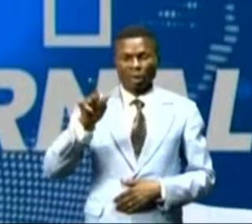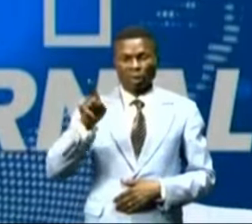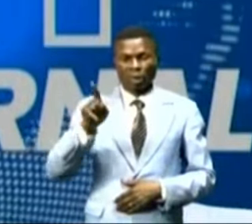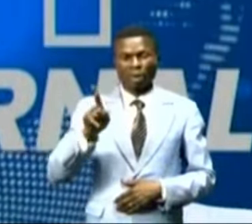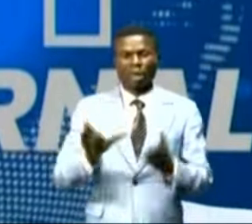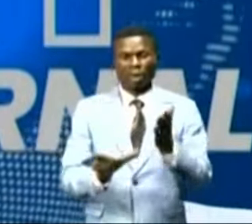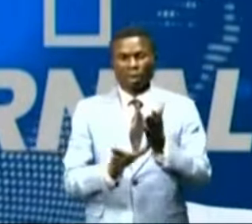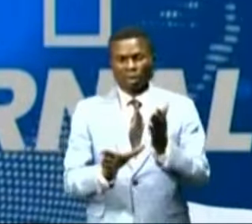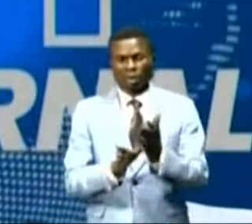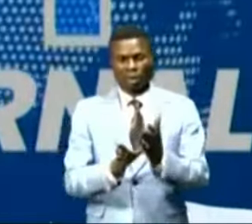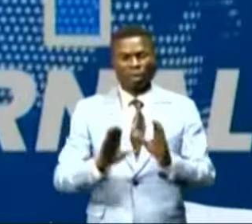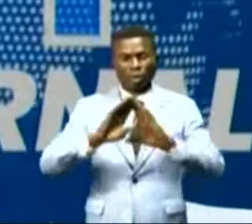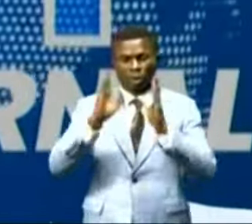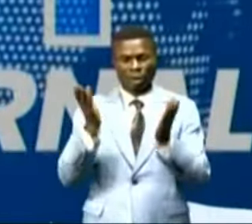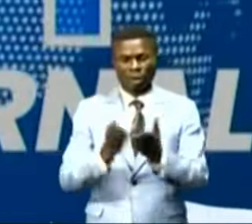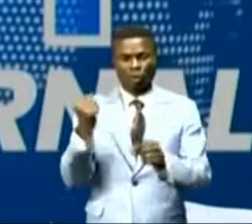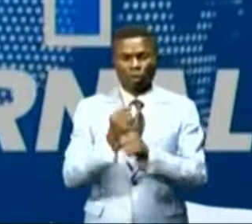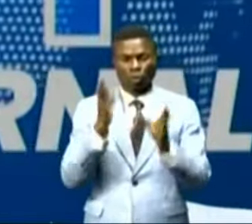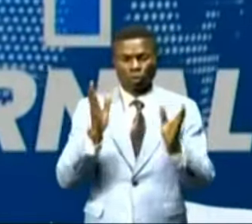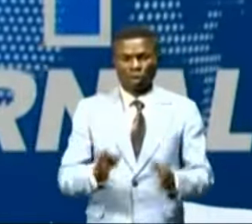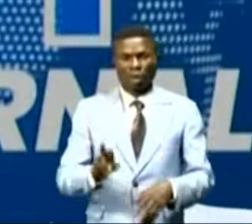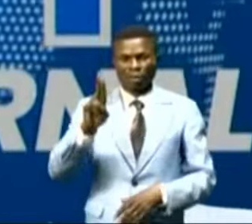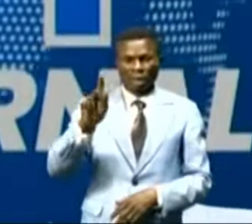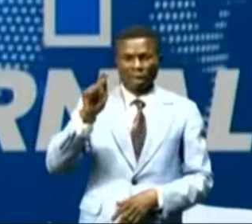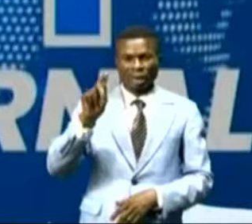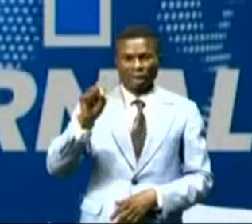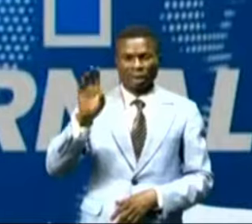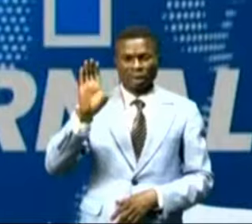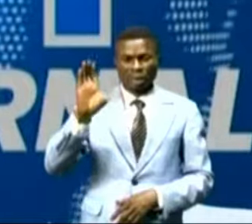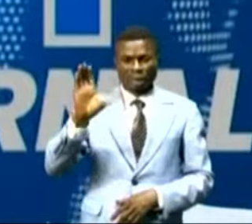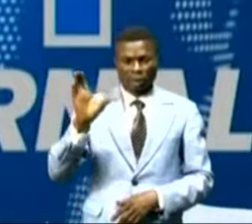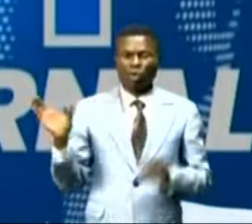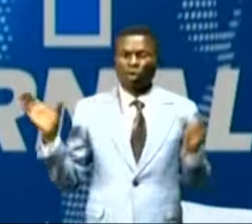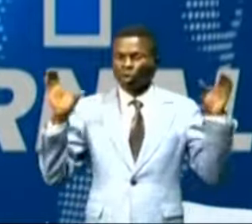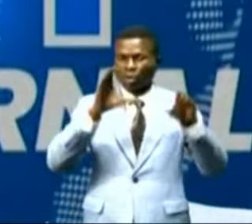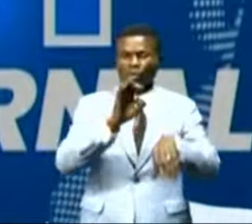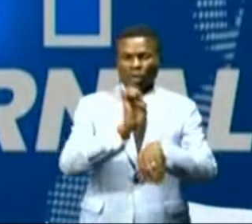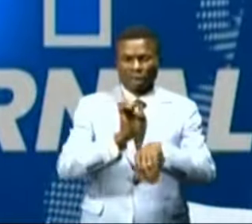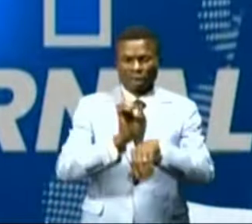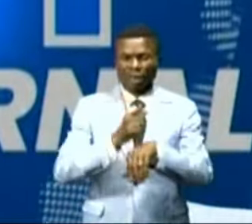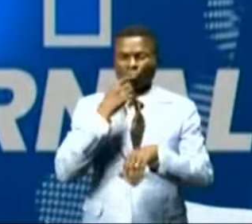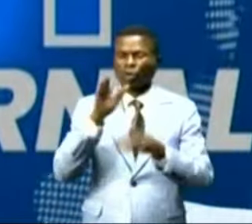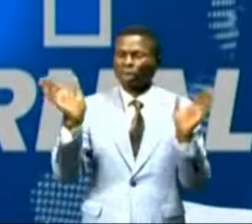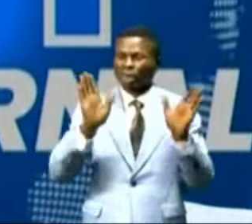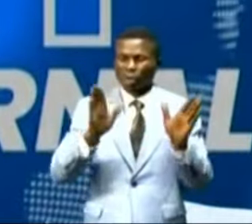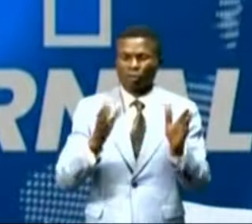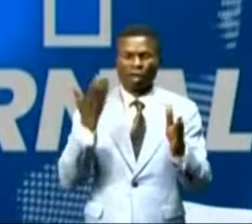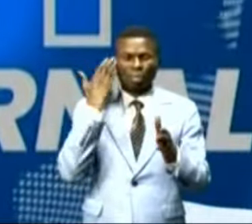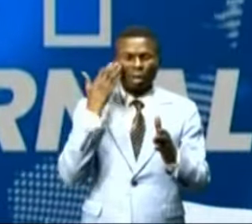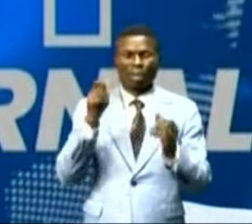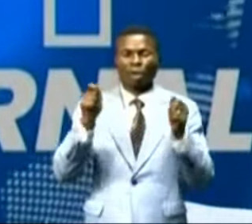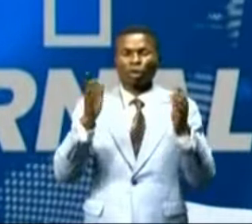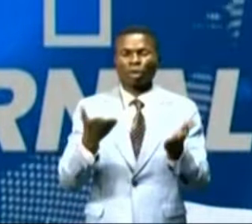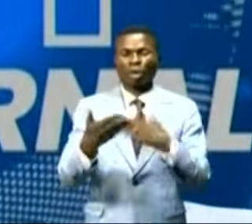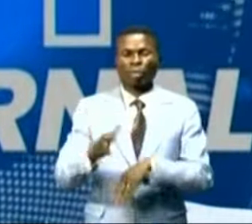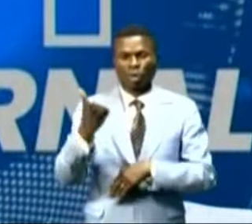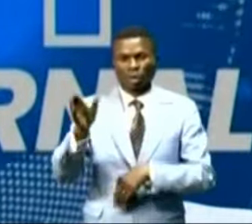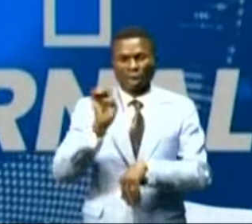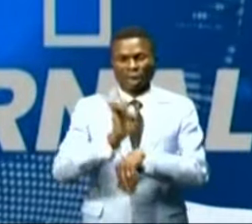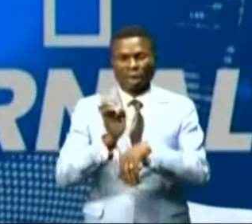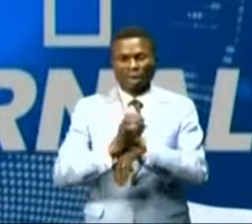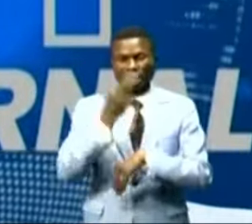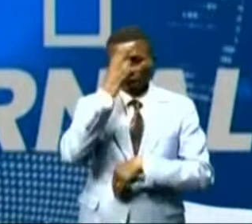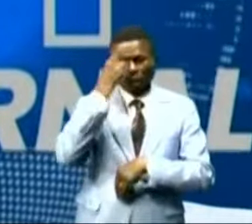adjoint et l'ensemble du personnel de la chaîne nationale, lui ont rendu un dernier hommage. C'était à la cathédrale